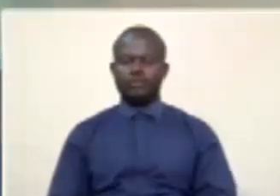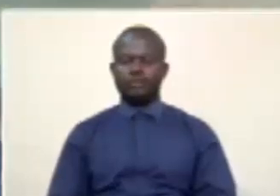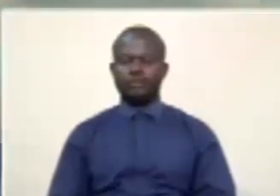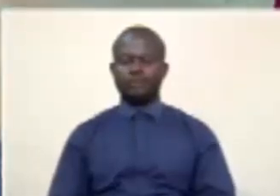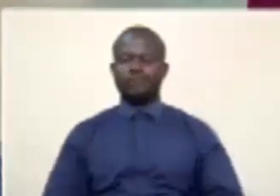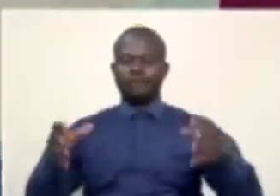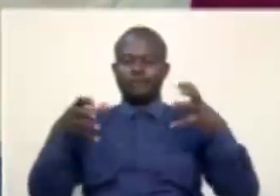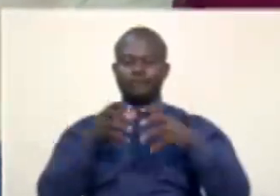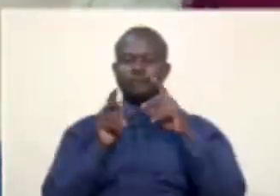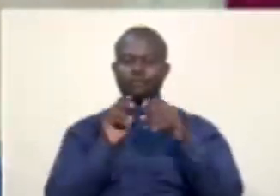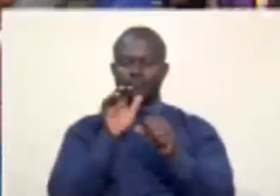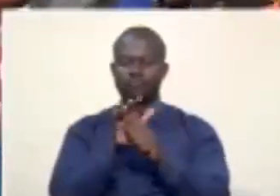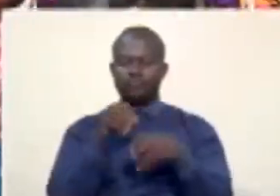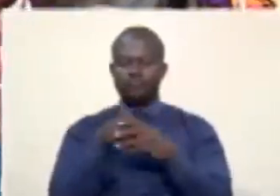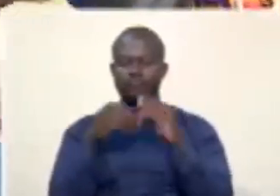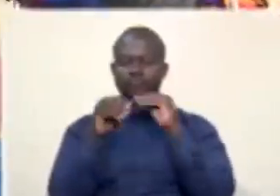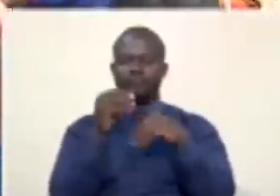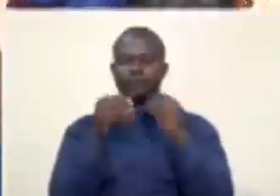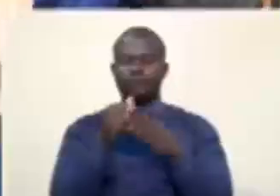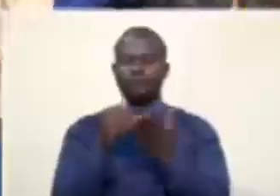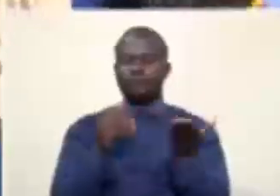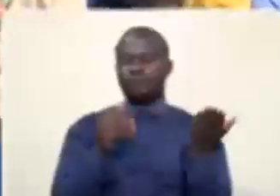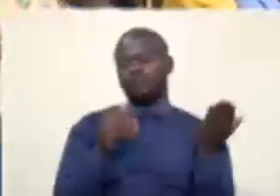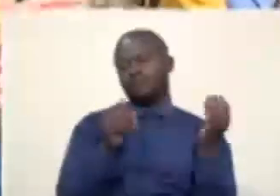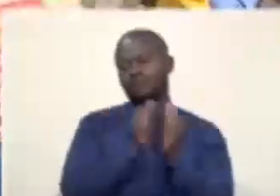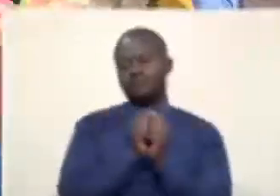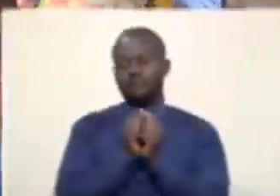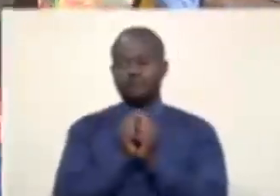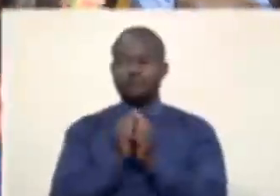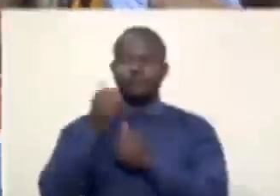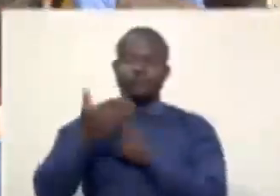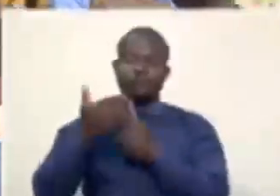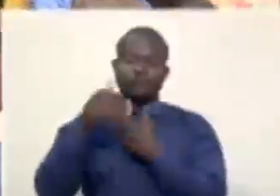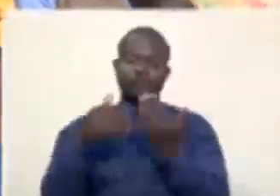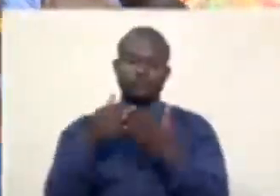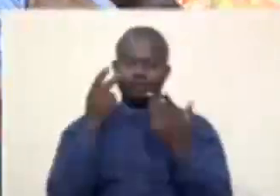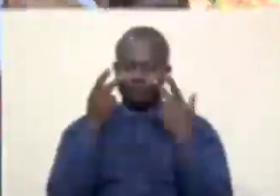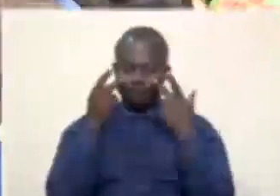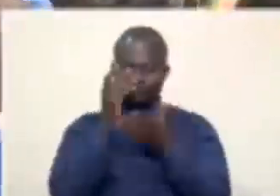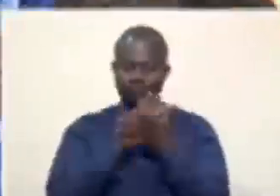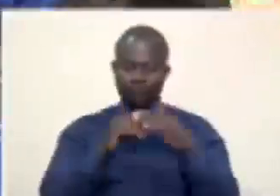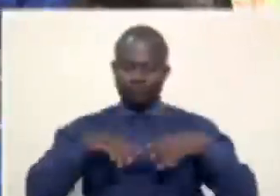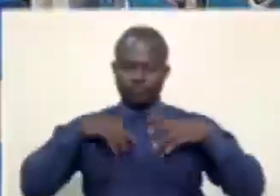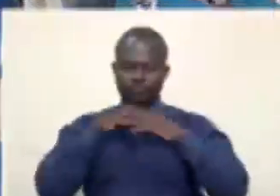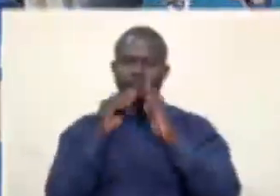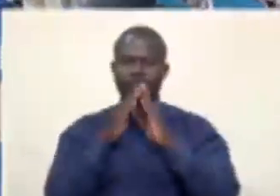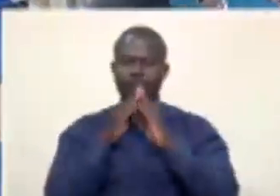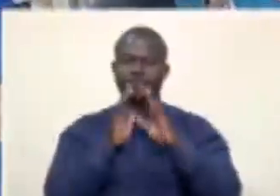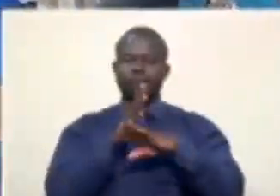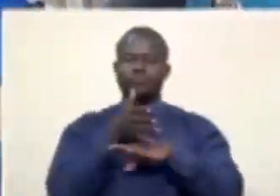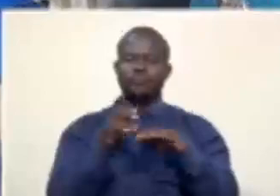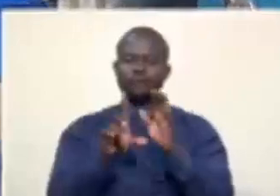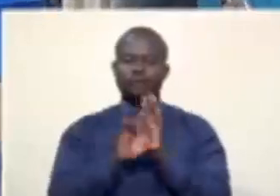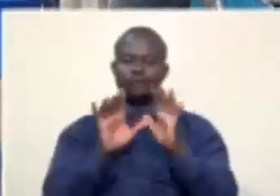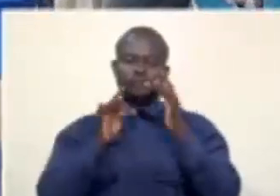ahahurira abantu benshi nko ku masoko muri za gare ndetse no mu nsisiro niho usanga bamwe mu batuye umujyi wa Kigali barenze ku